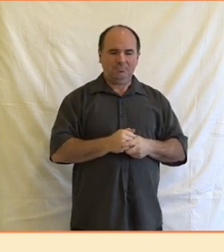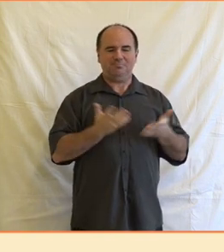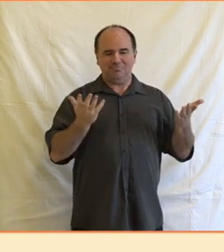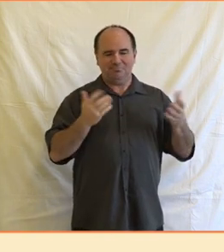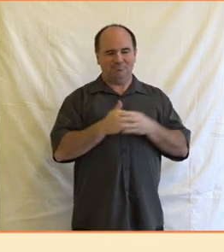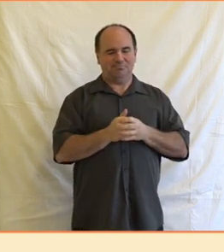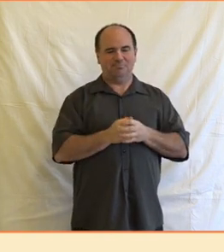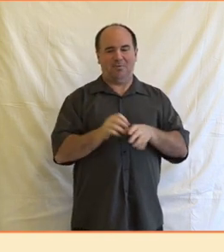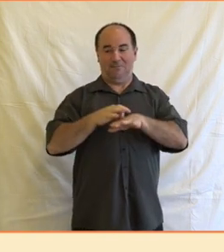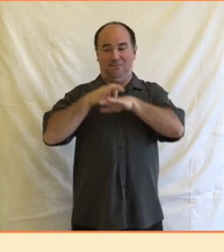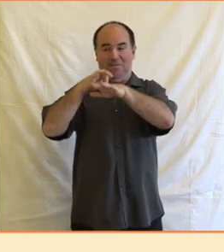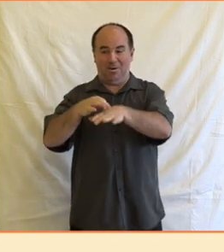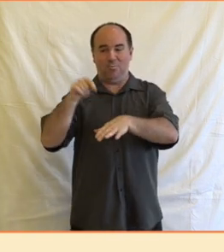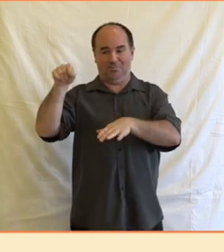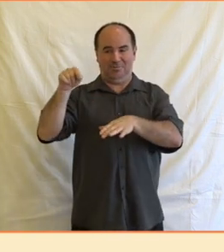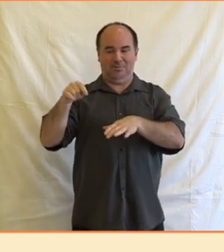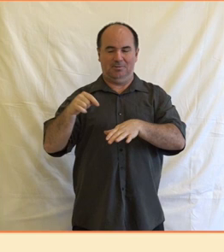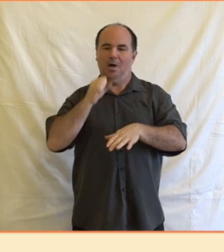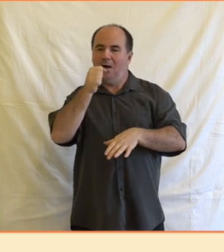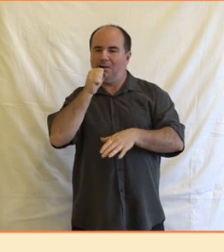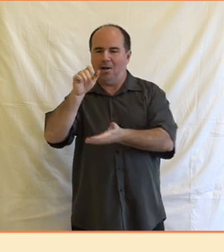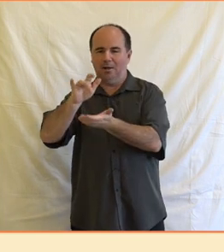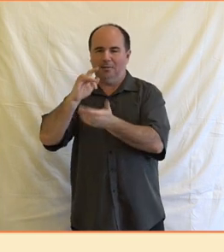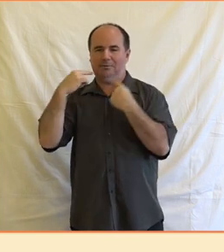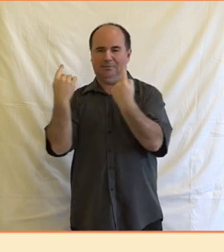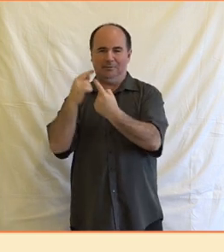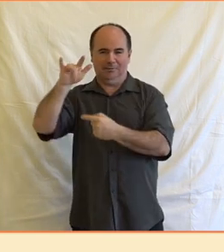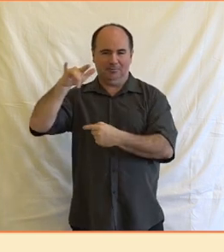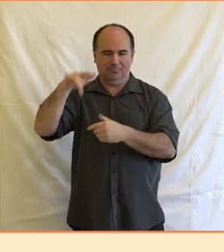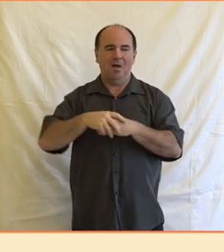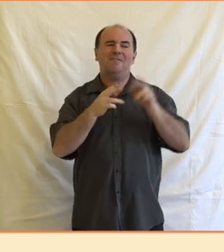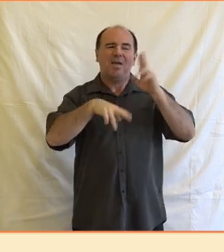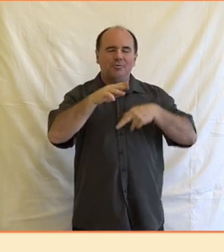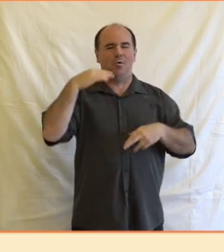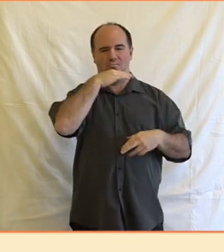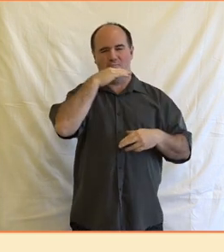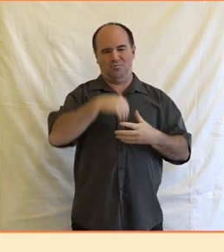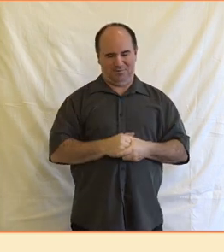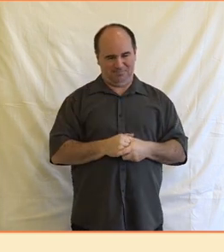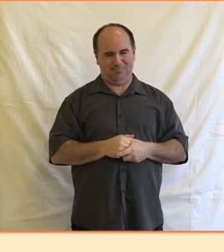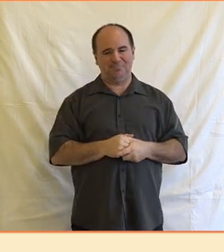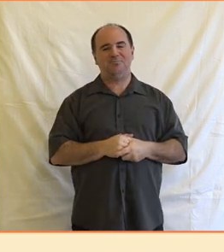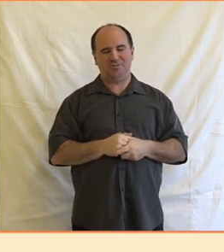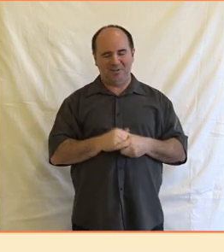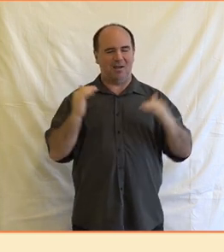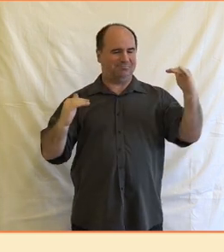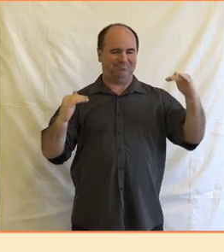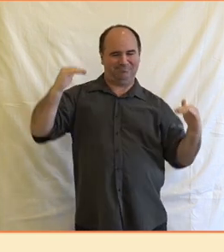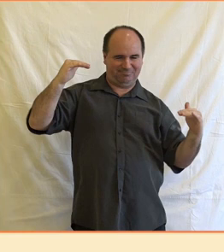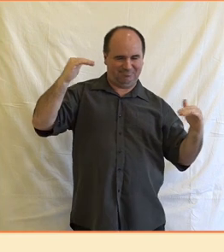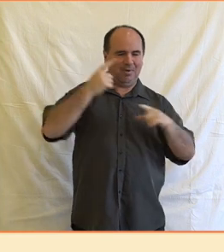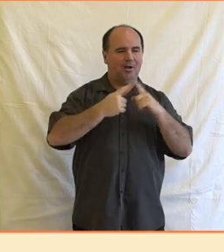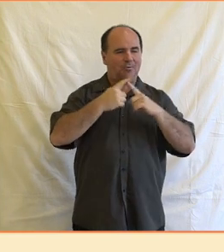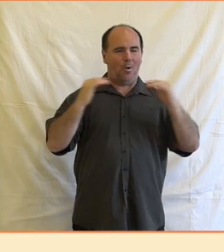redakcích, to převažuje to mužské publikum, tak si myslím, že ta nevyváženost genderová, srovnáme-li to